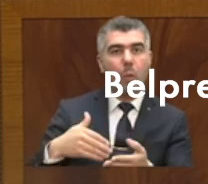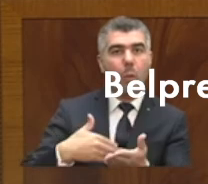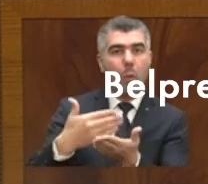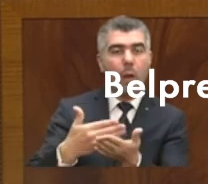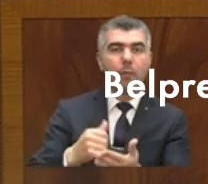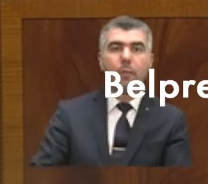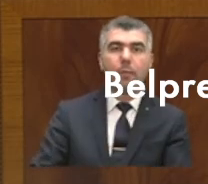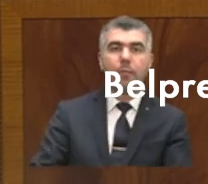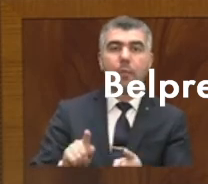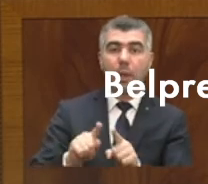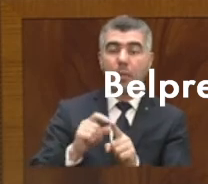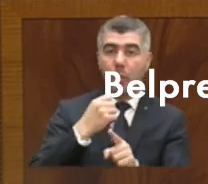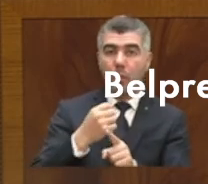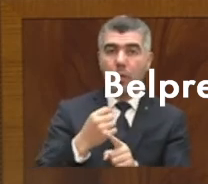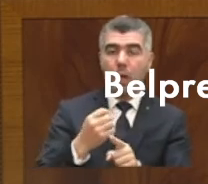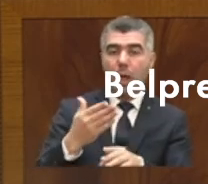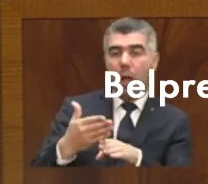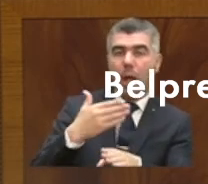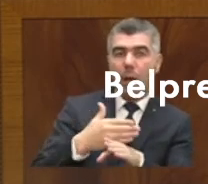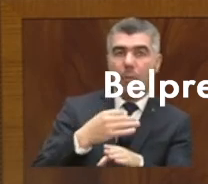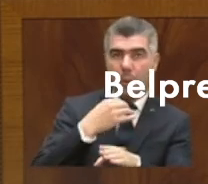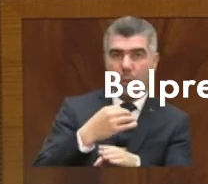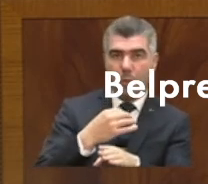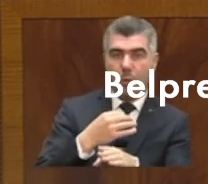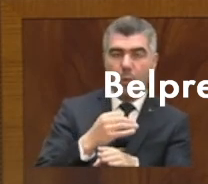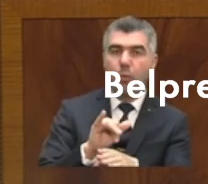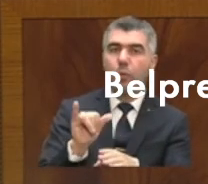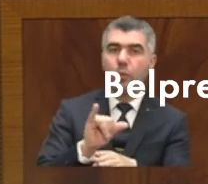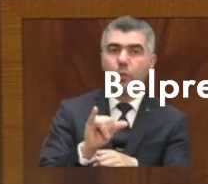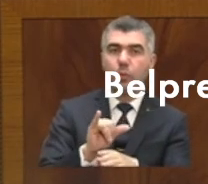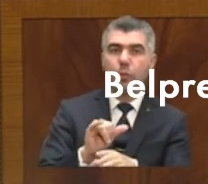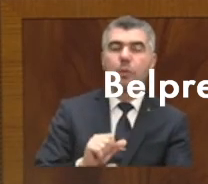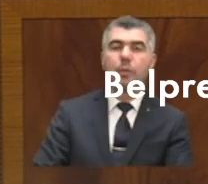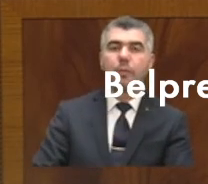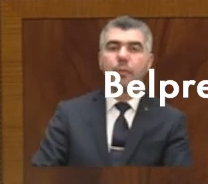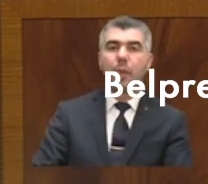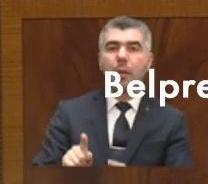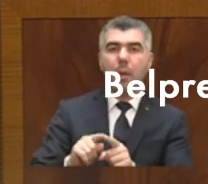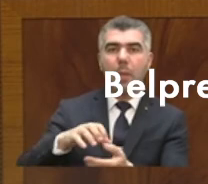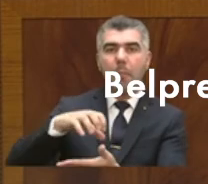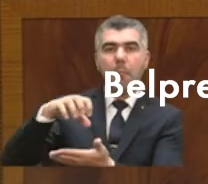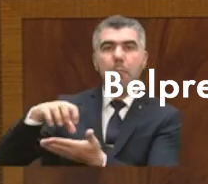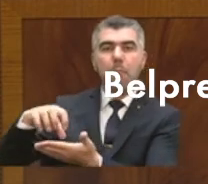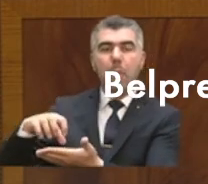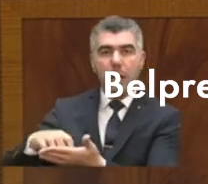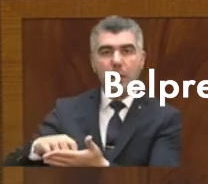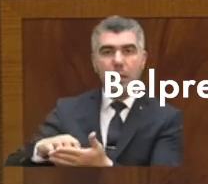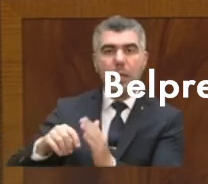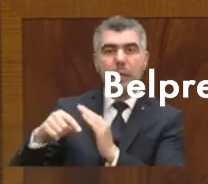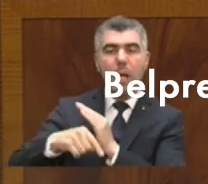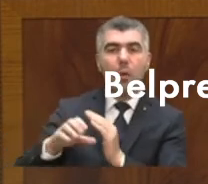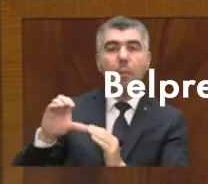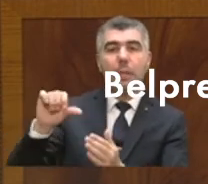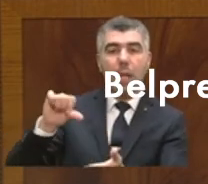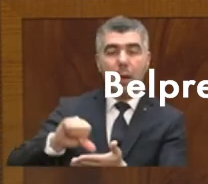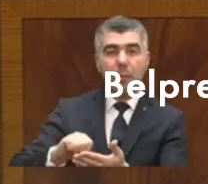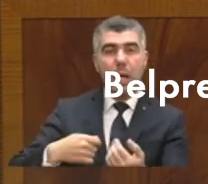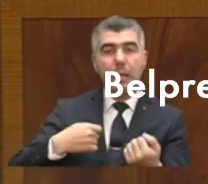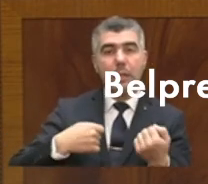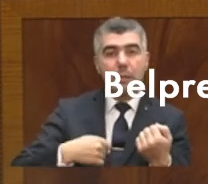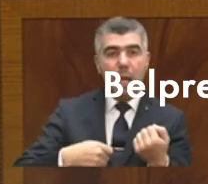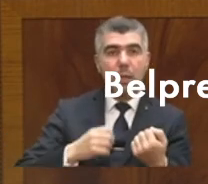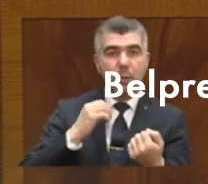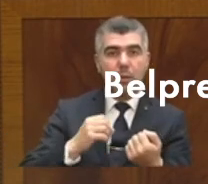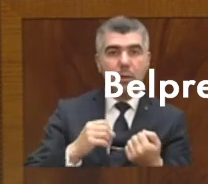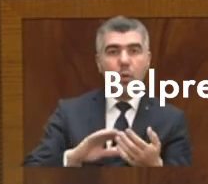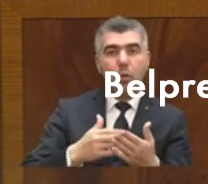النظام ديال سد المسيره اللي تكلمت عليه، لانه وبالتالي كاين العديد من المناطق بحال جنوب الدار البيضاء، سطات، برشيد واليوسفيه